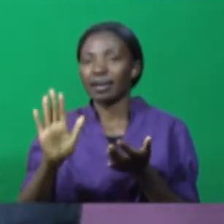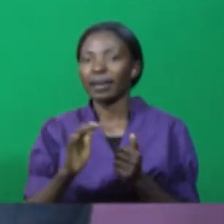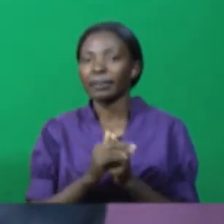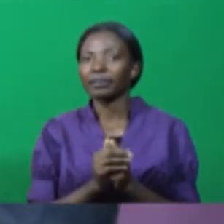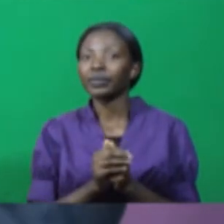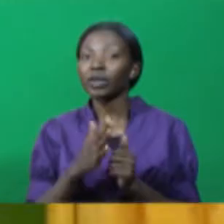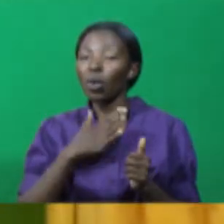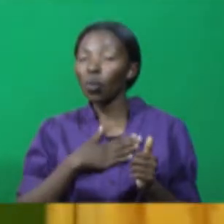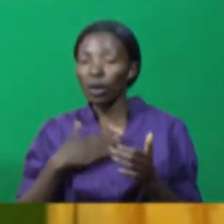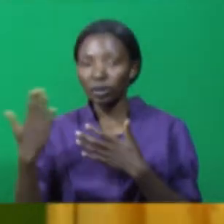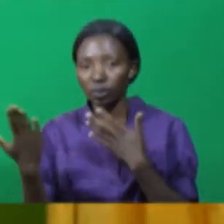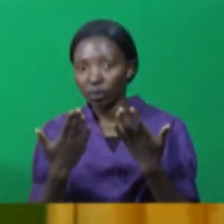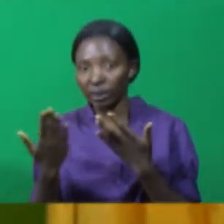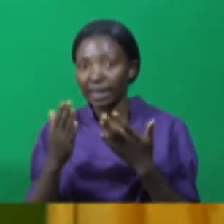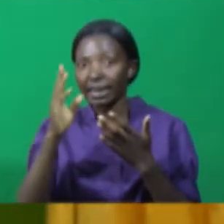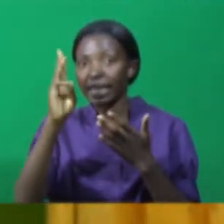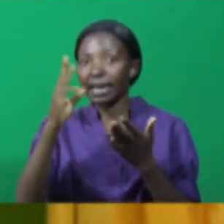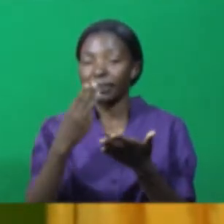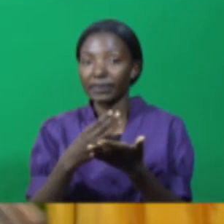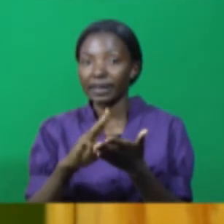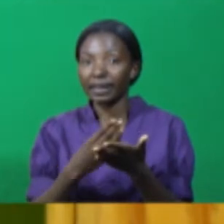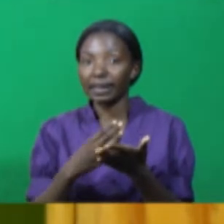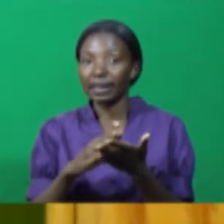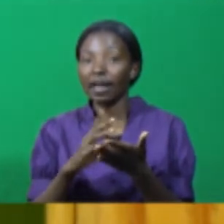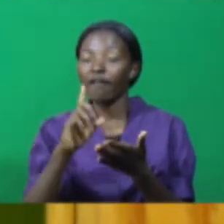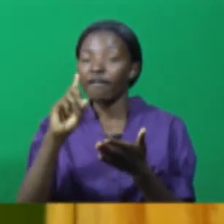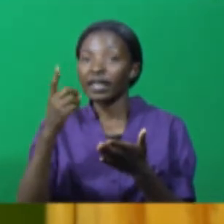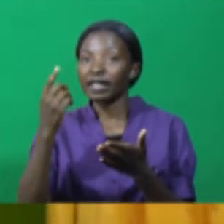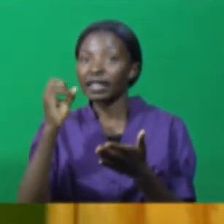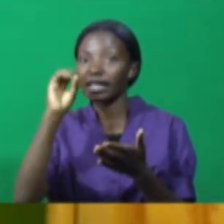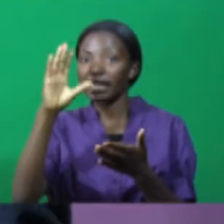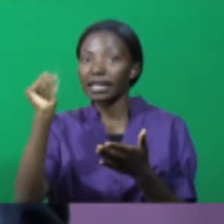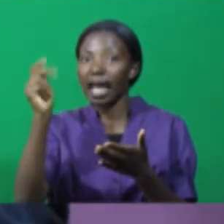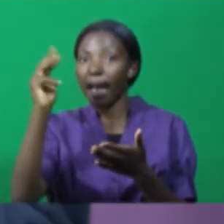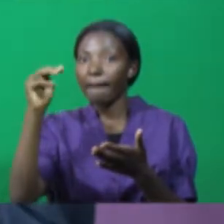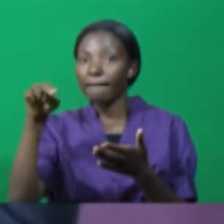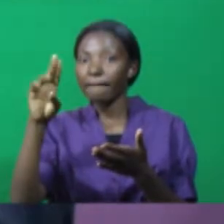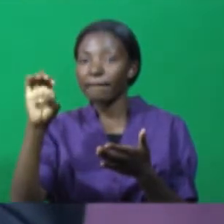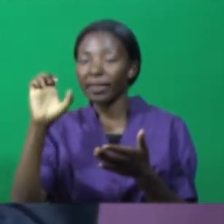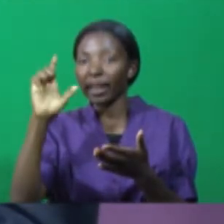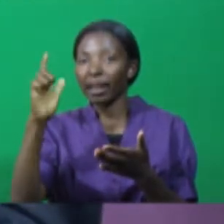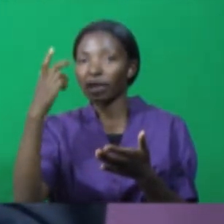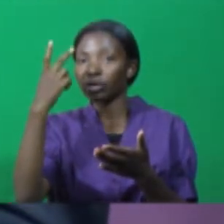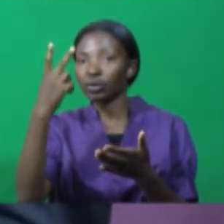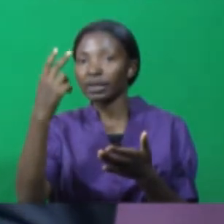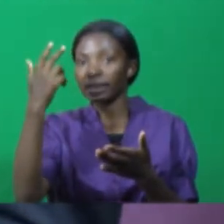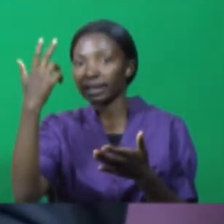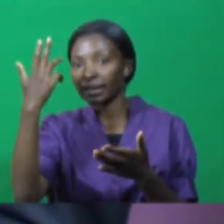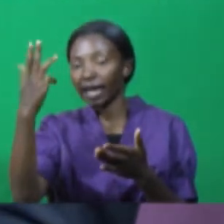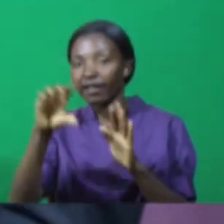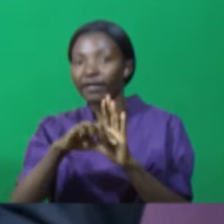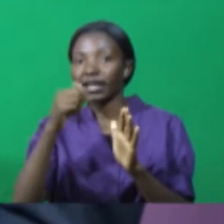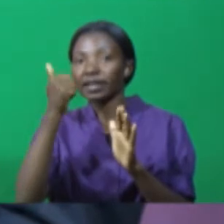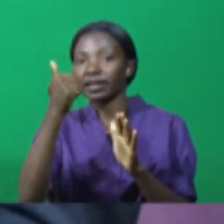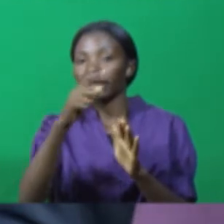you, Pastor. Bata imwe iyo kuna mapisari ma 1 Samuel 29. First Samuel chapter 29. Verse ya 6 na 7 ne